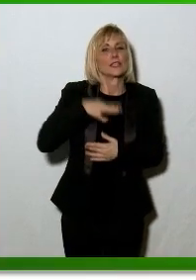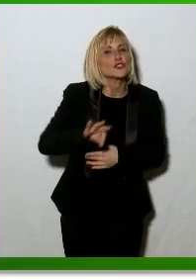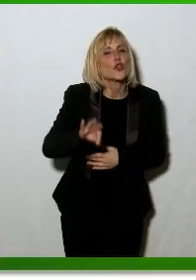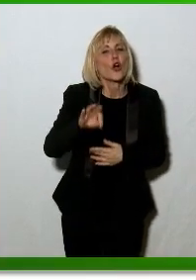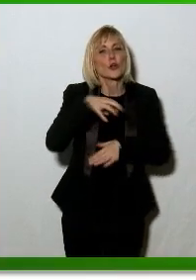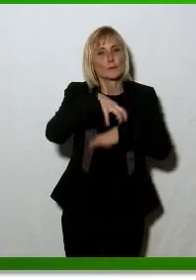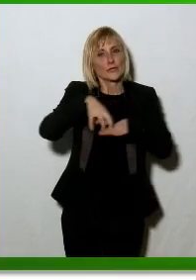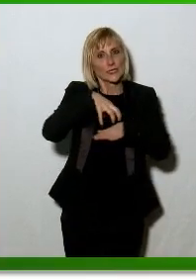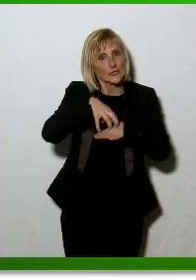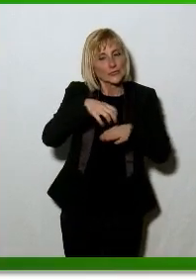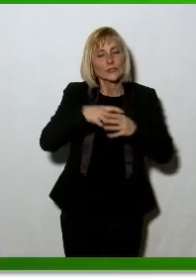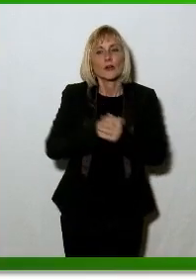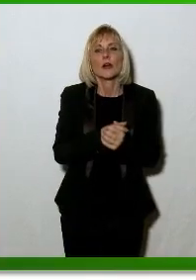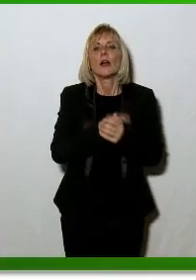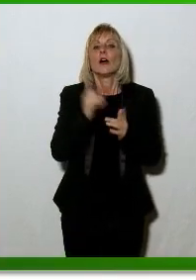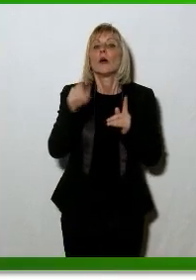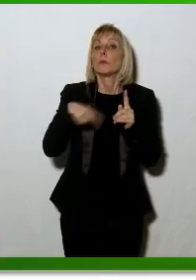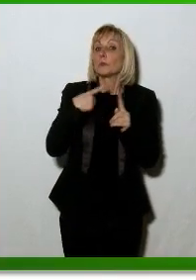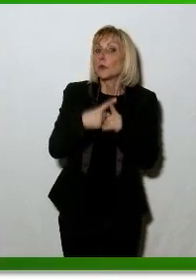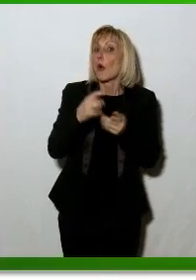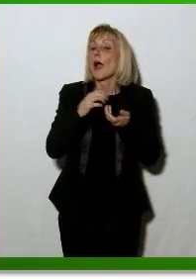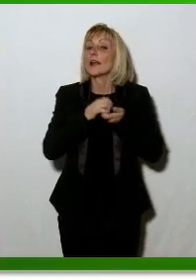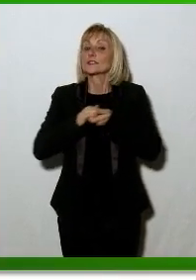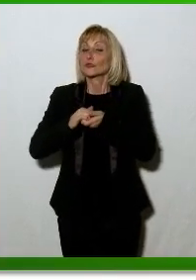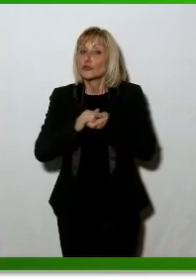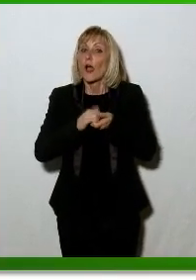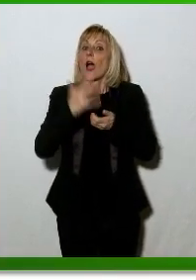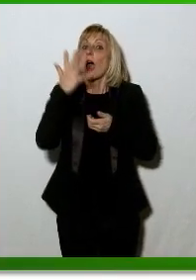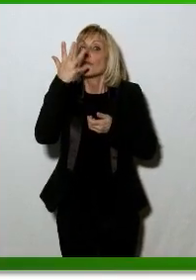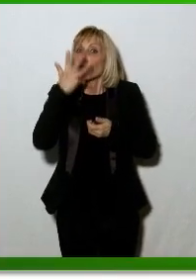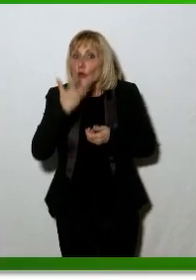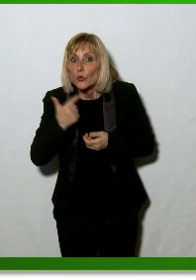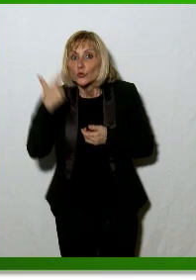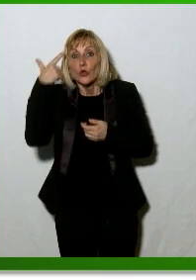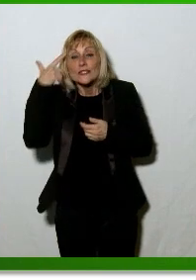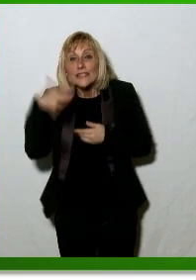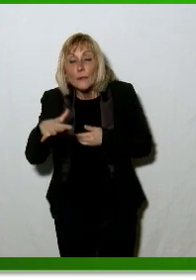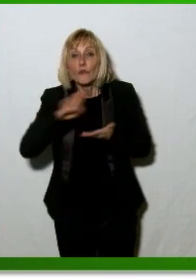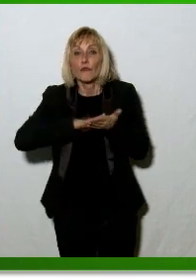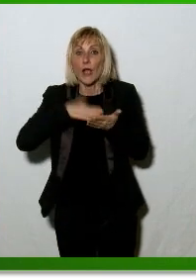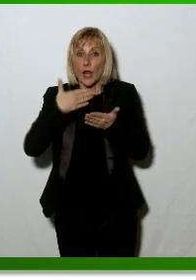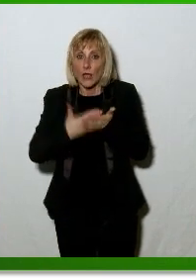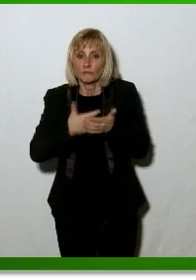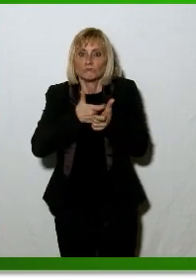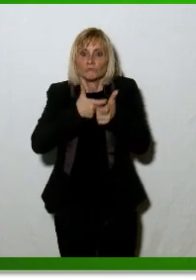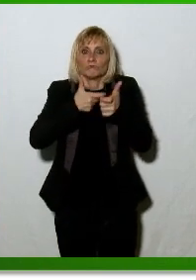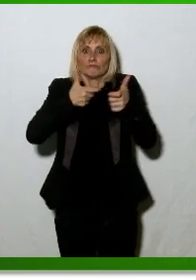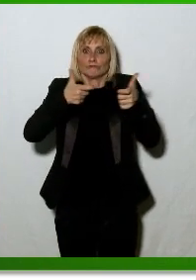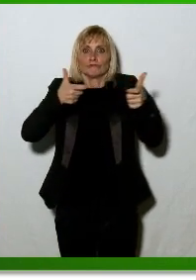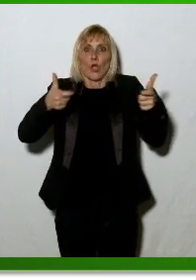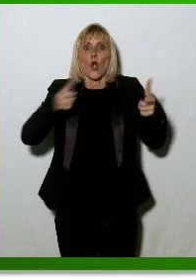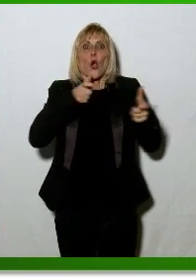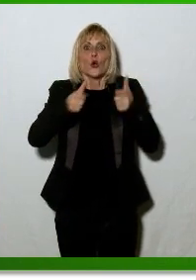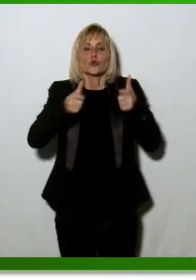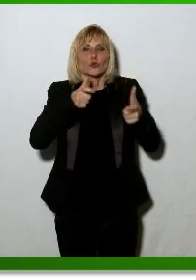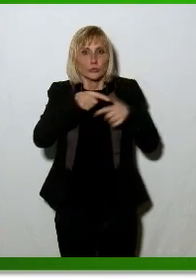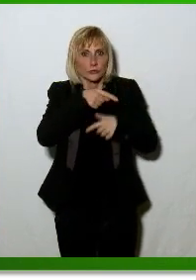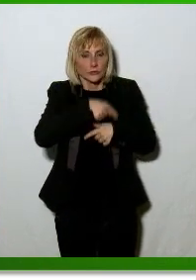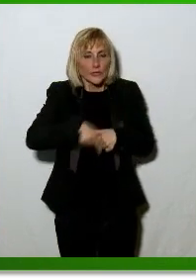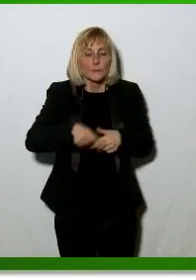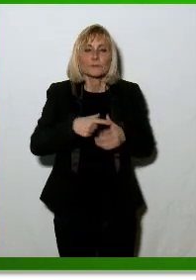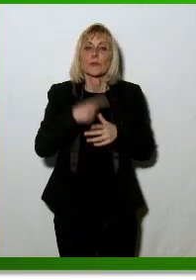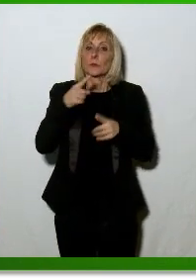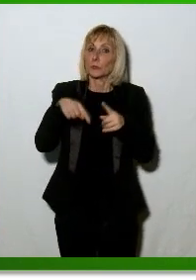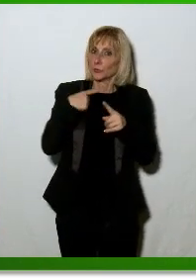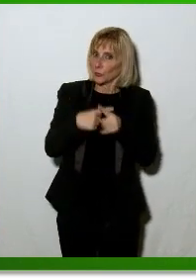segno dall'altro che l'associazione ha voluto e saputo valorizzare e far crescere la Consulta giovanile ma segno